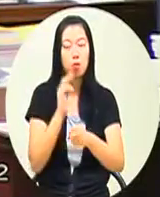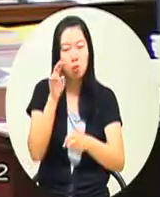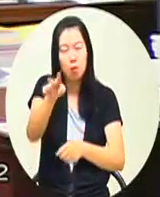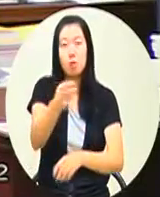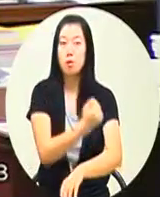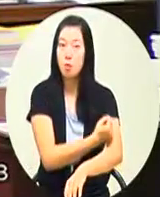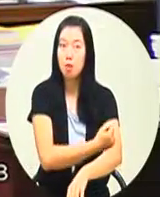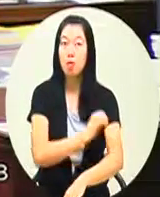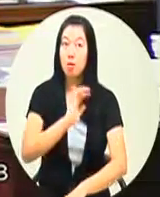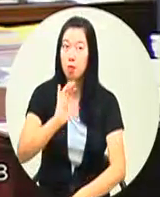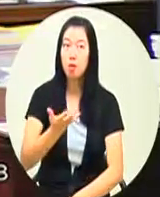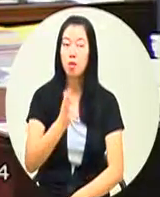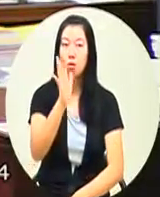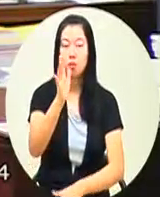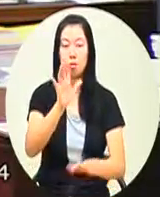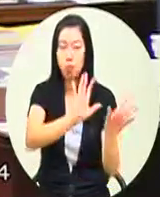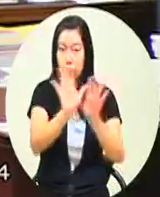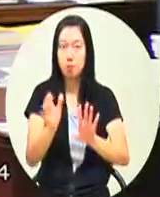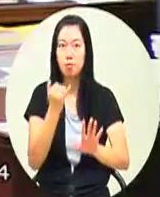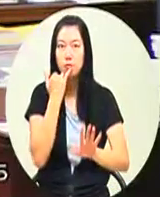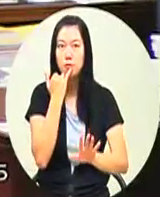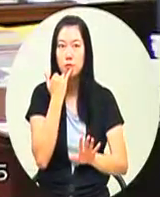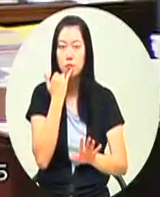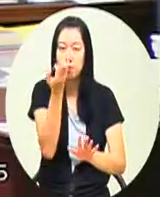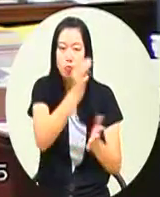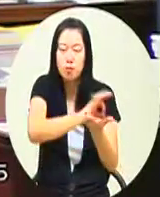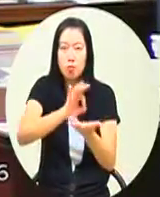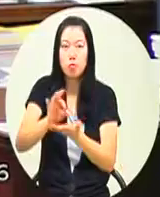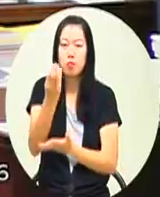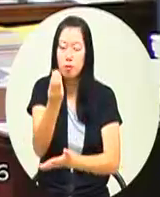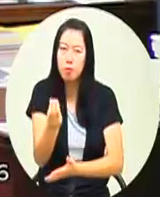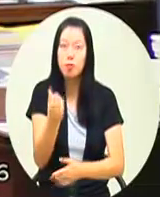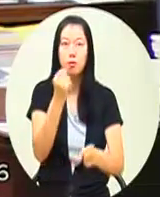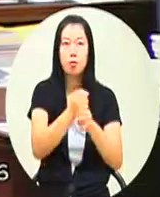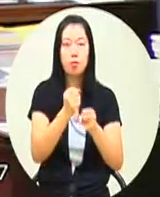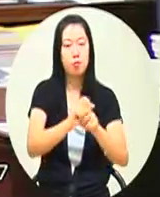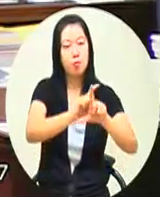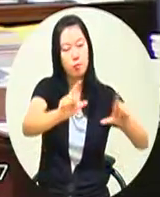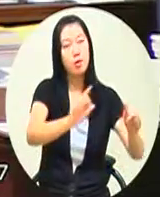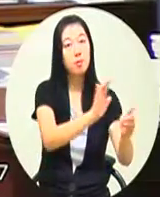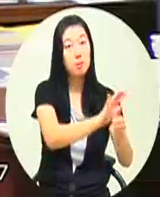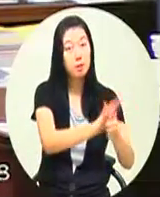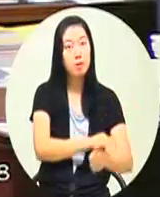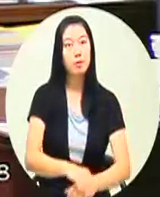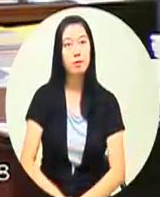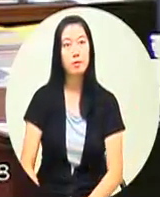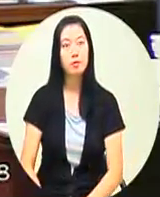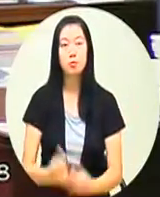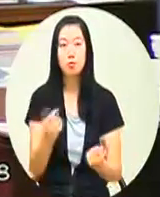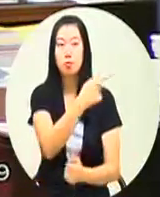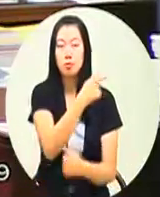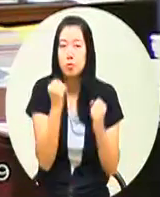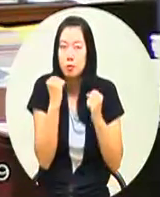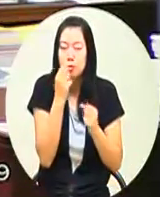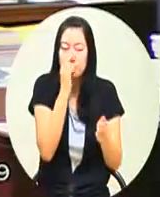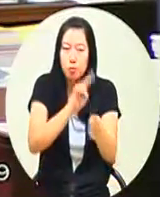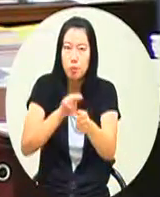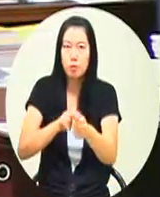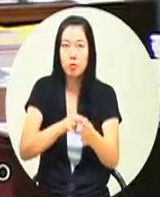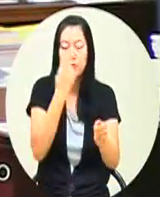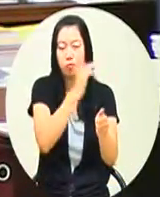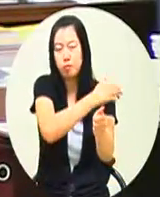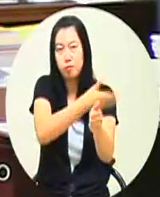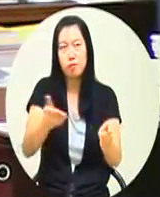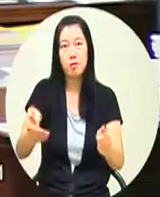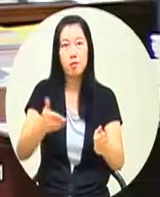可是有一些事情我们其实是可以花一点点预算去做一些预防的，包括那时候的航海造成一些农作物的问题，其